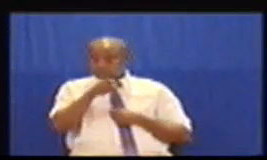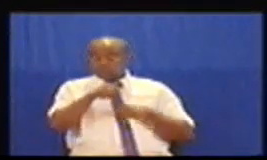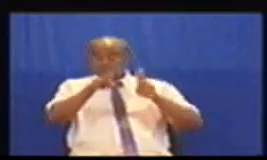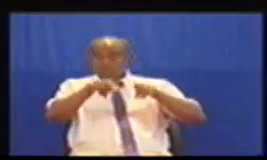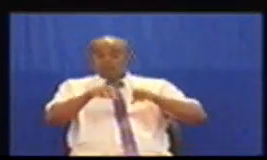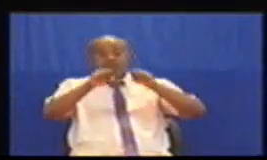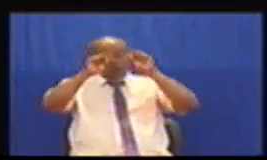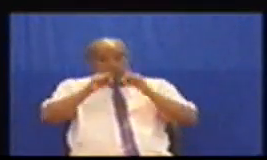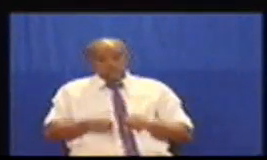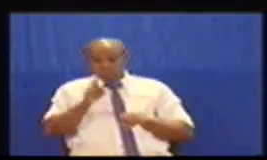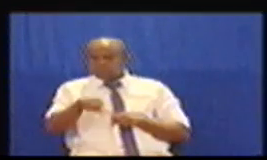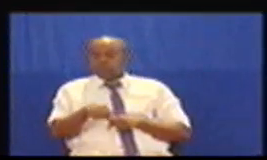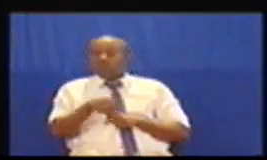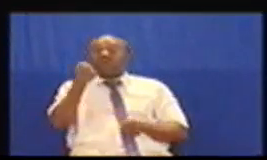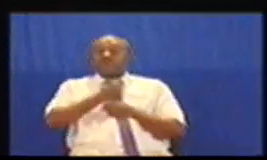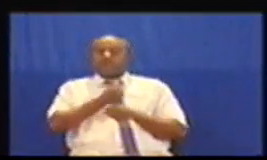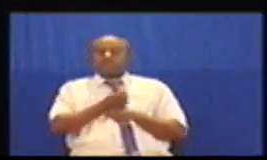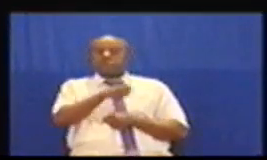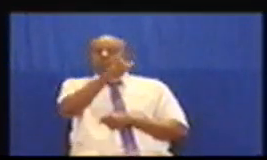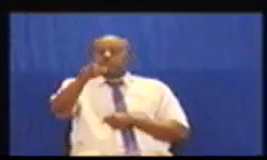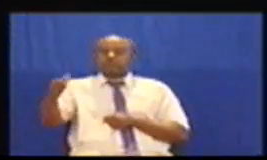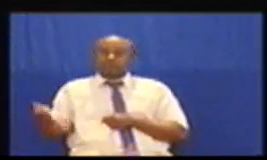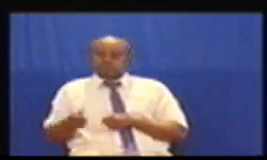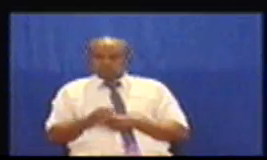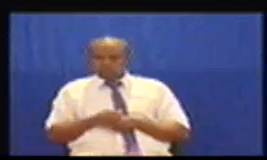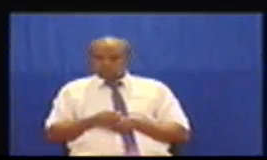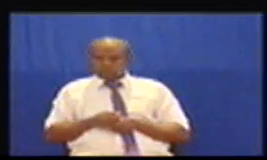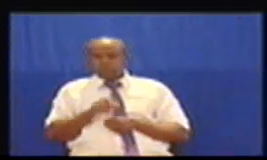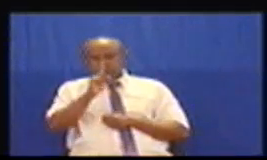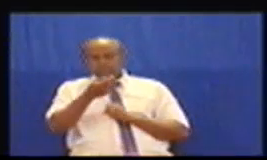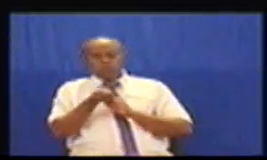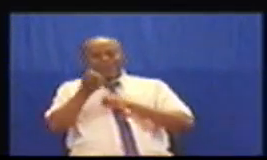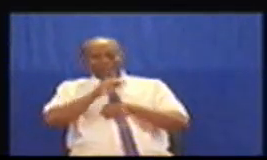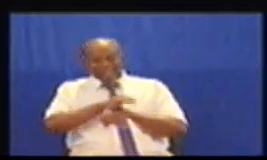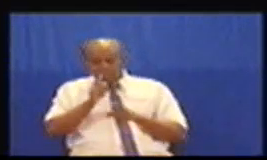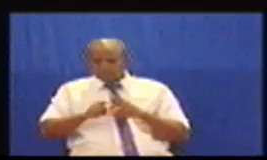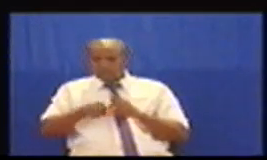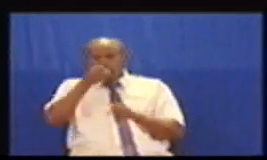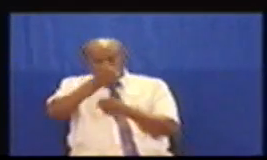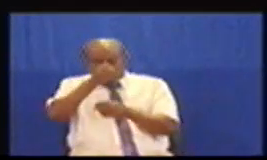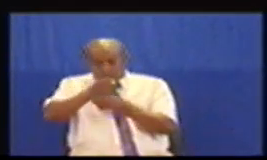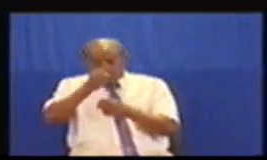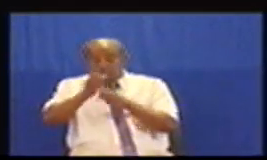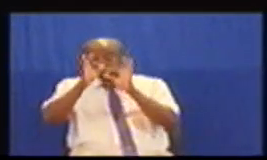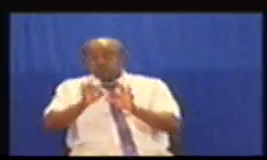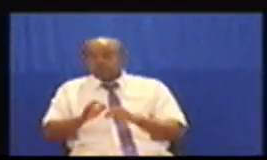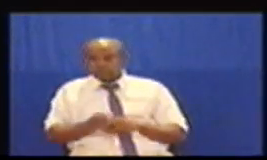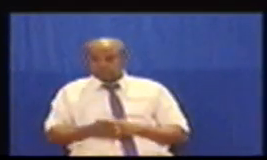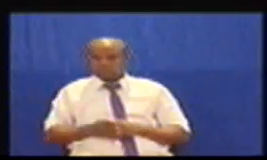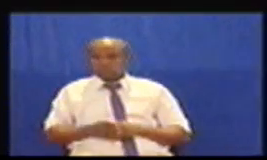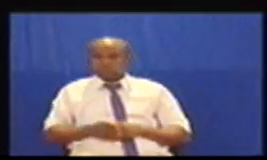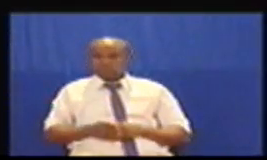pia ziwe na watu ambao ni wataalamu na wanafanya kazi vizuri.